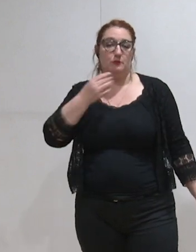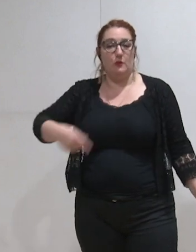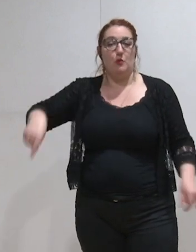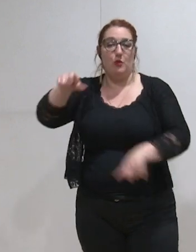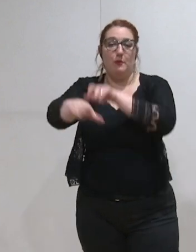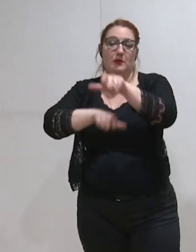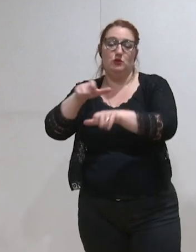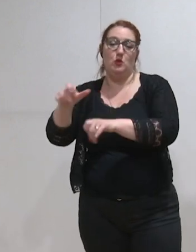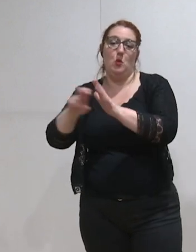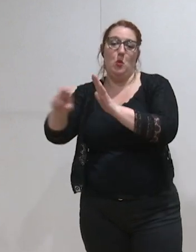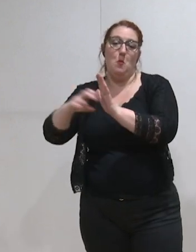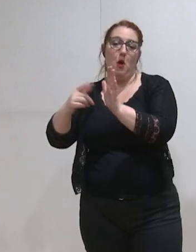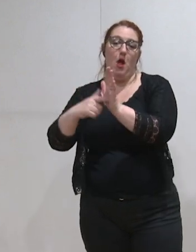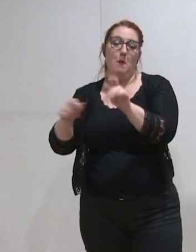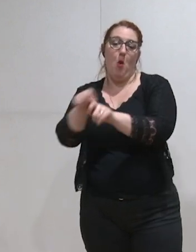grenoblo